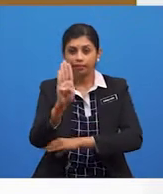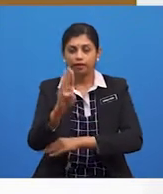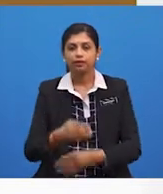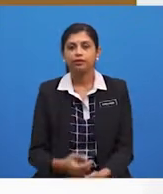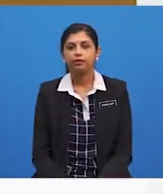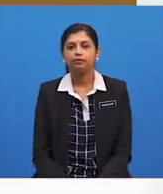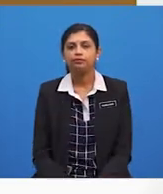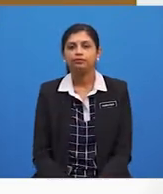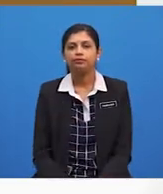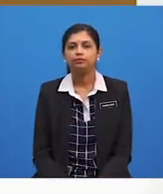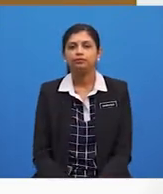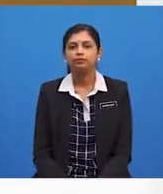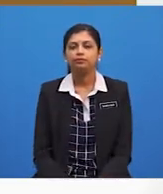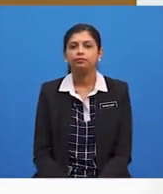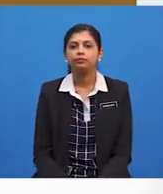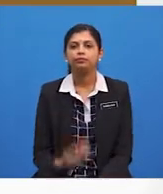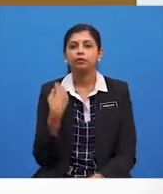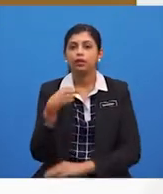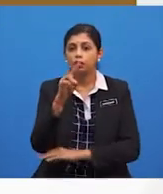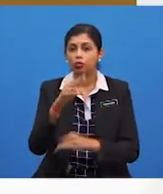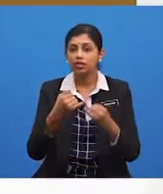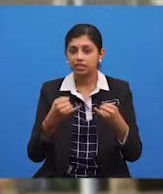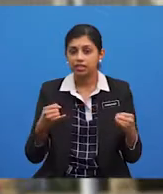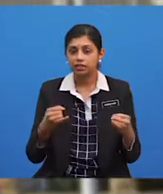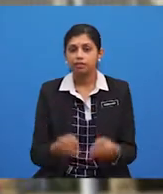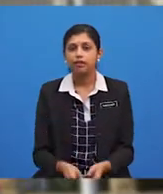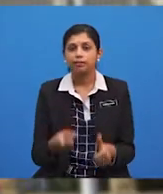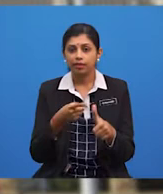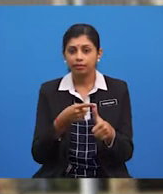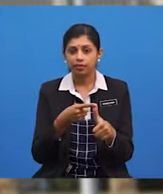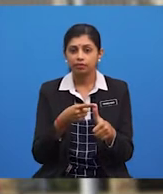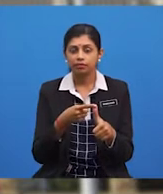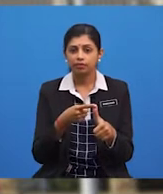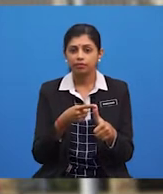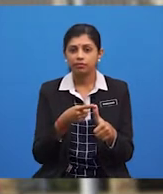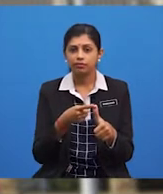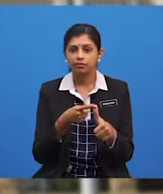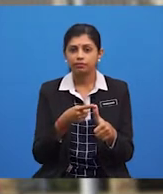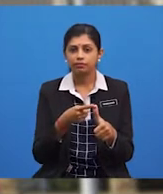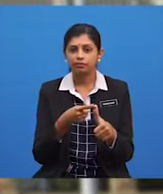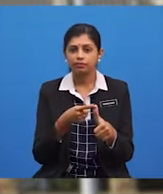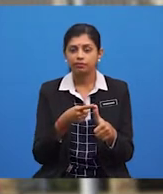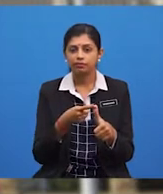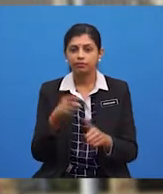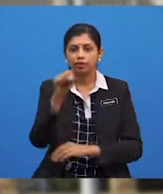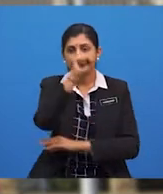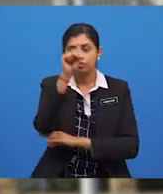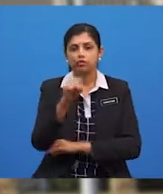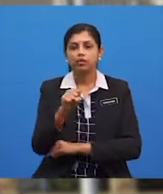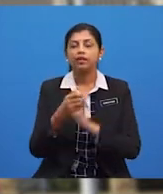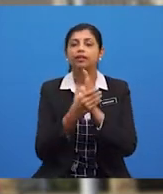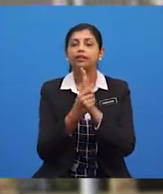Soalan struktur ini terdiri dari dua jenis. Jenis yang pertama ialah soalan kemahiran aras